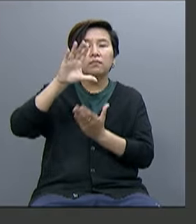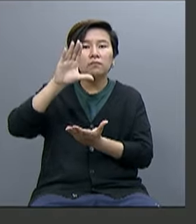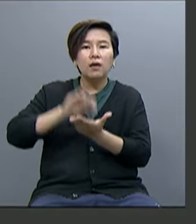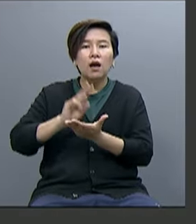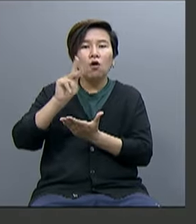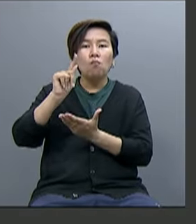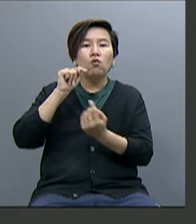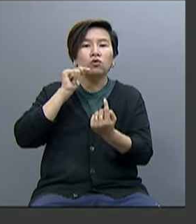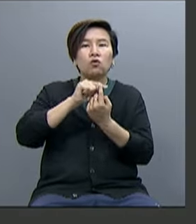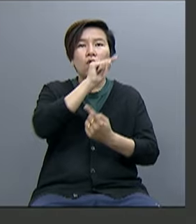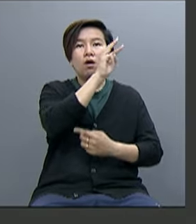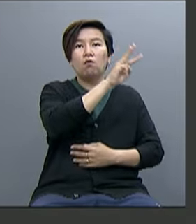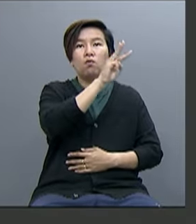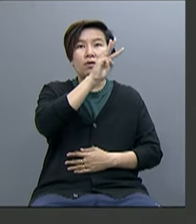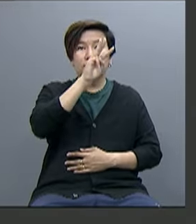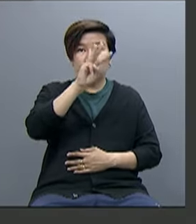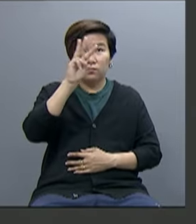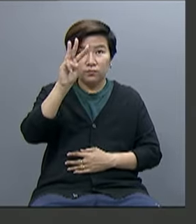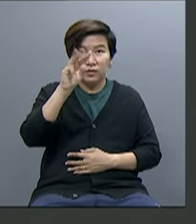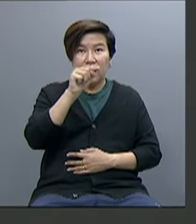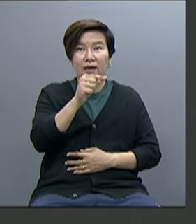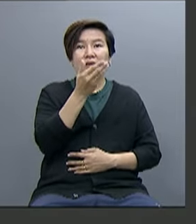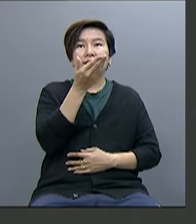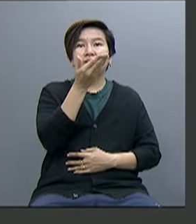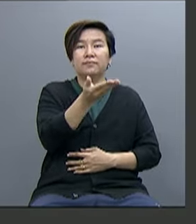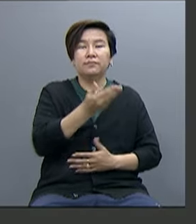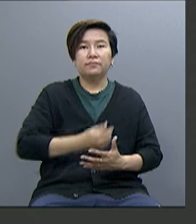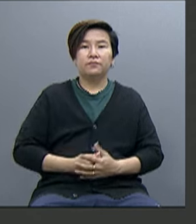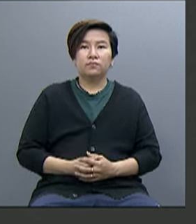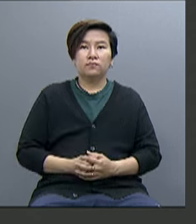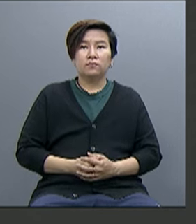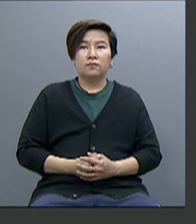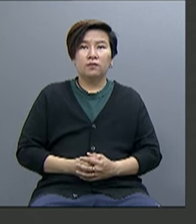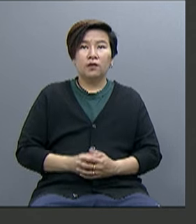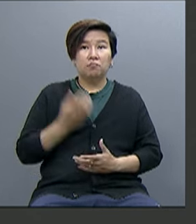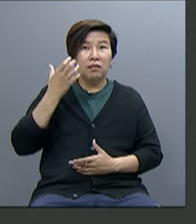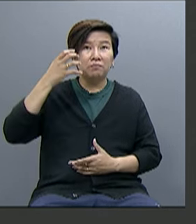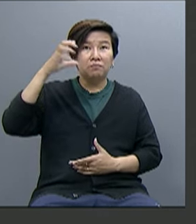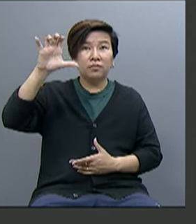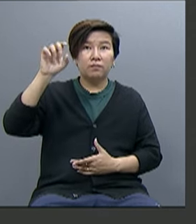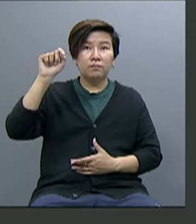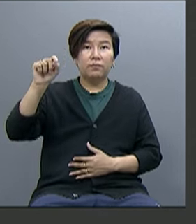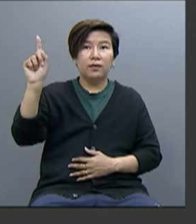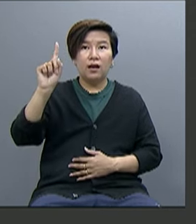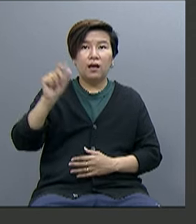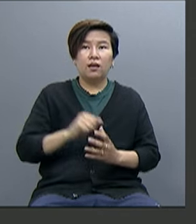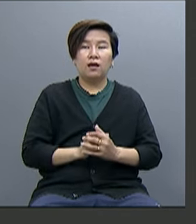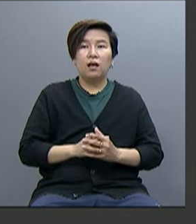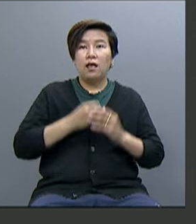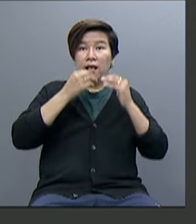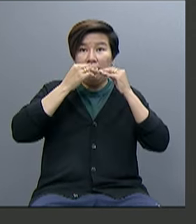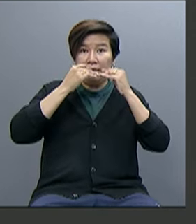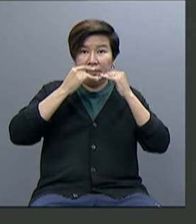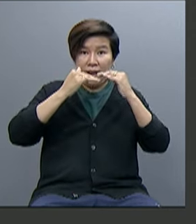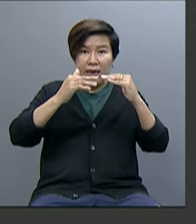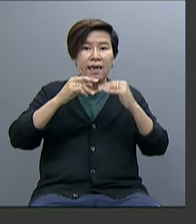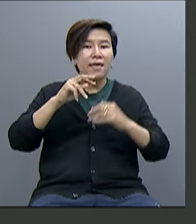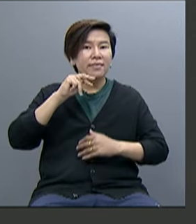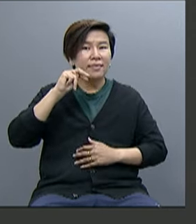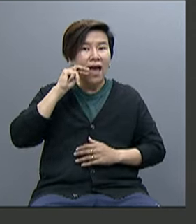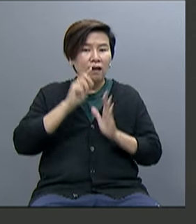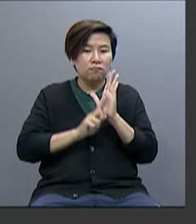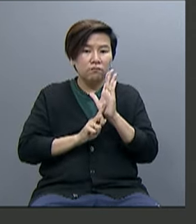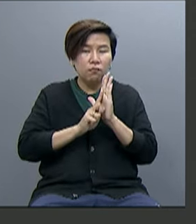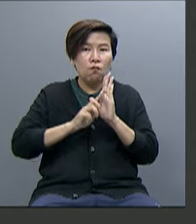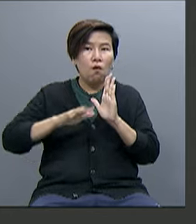เว็บไซต์ Ctemperature infoค่ะระบุเอาไว้ว่าน้ำทะเลไทยในจุดที่ร้อนสุดใน